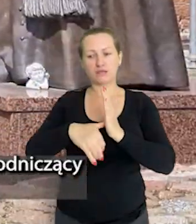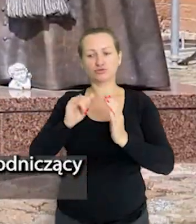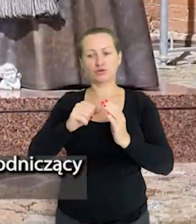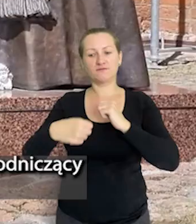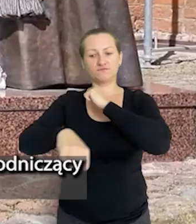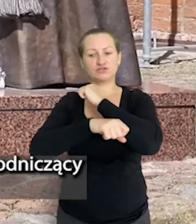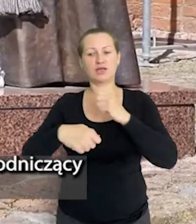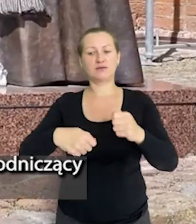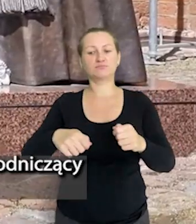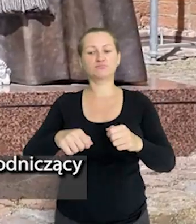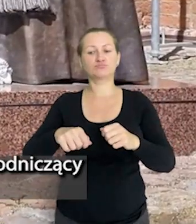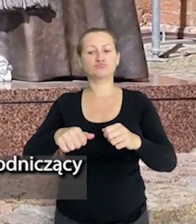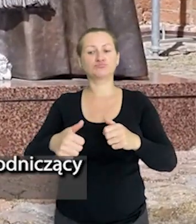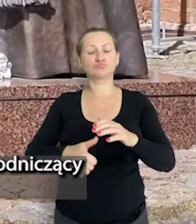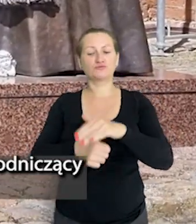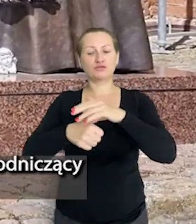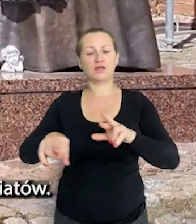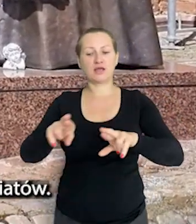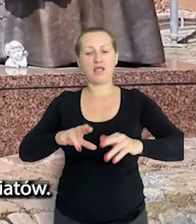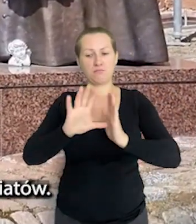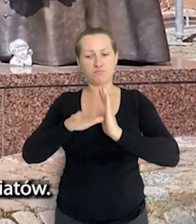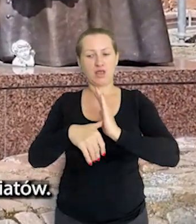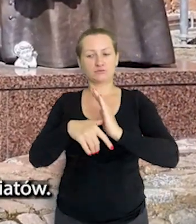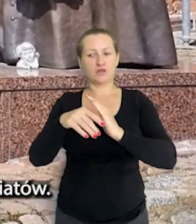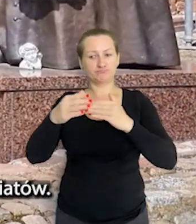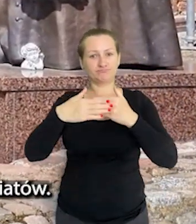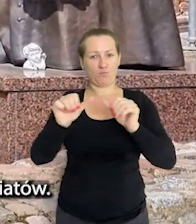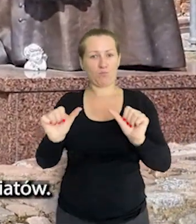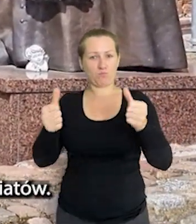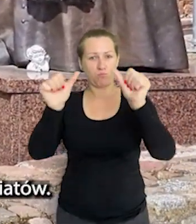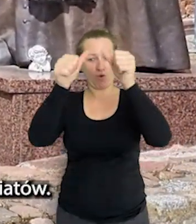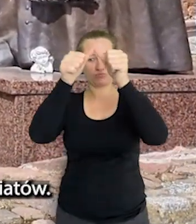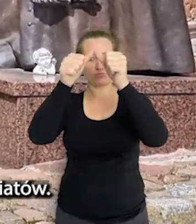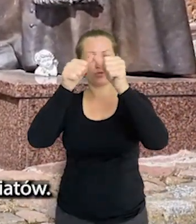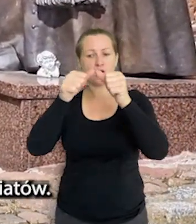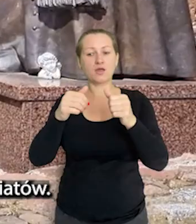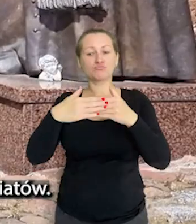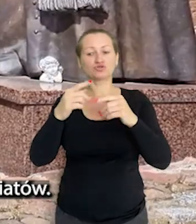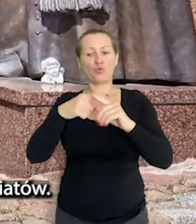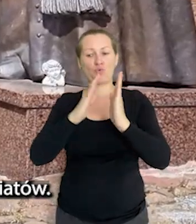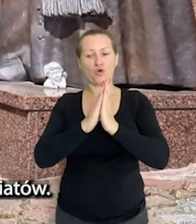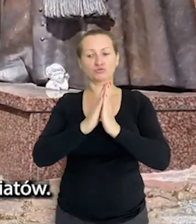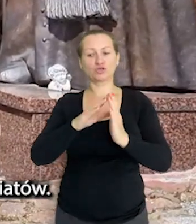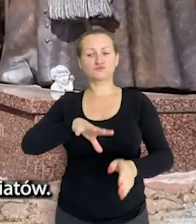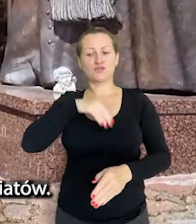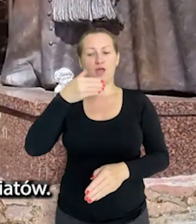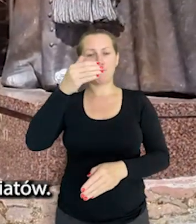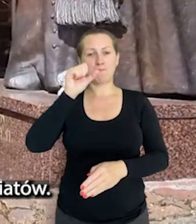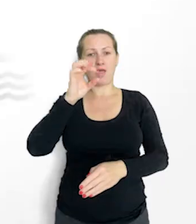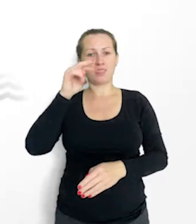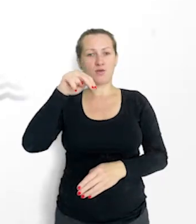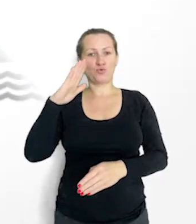oraz wiceprzewodniczący Rady Miasta Marek Jankowski, którzy złożyli pod jego pomnikiem przy kościele pod wezwaniem świętego Mateusza wiązankę